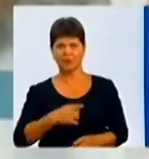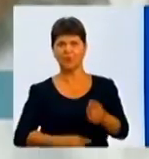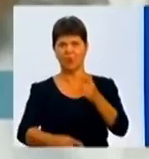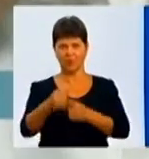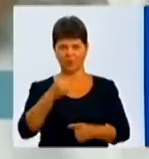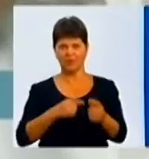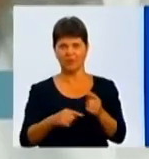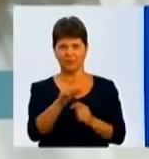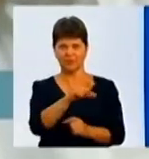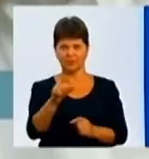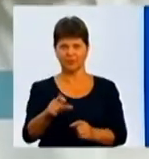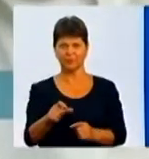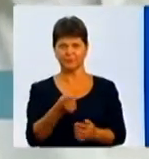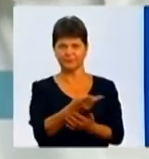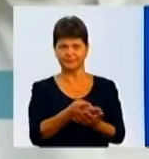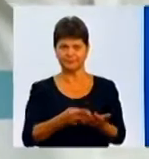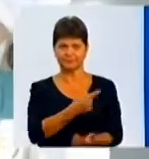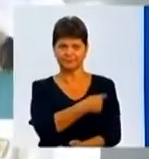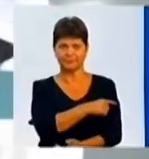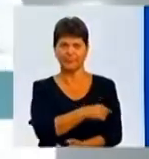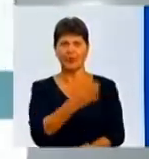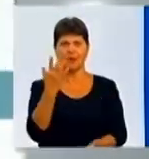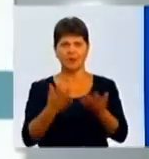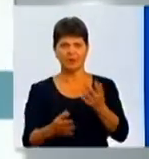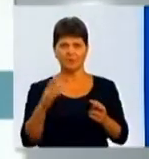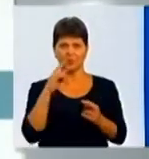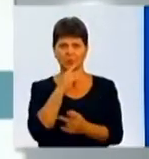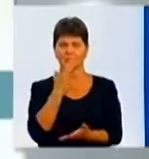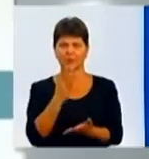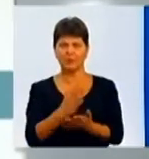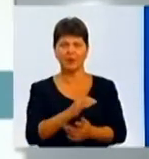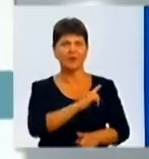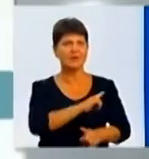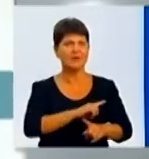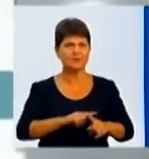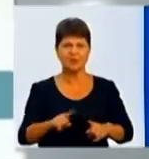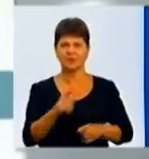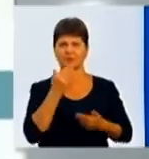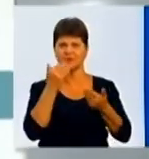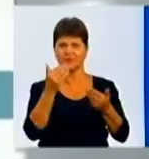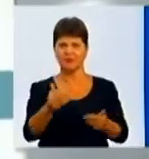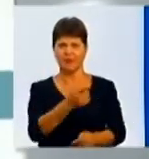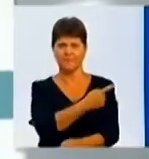дотримуватись алгоритму домедичної допомоги. Це промивання шлунку, дача